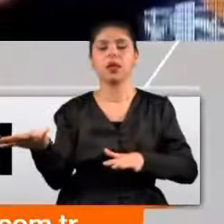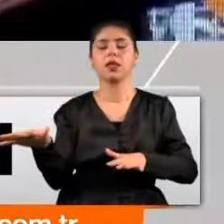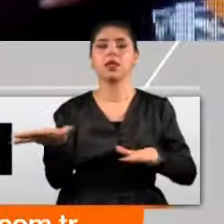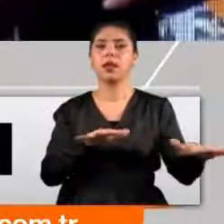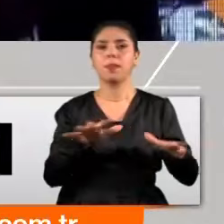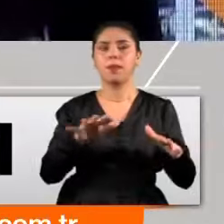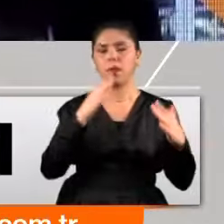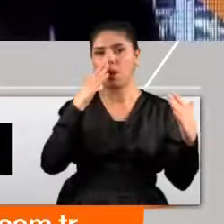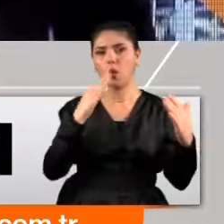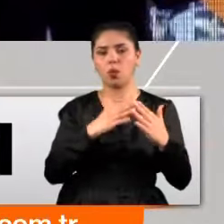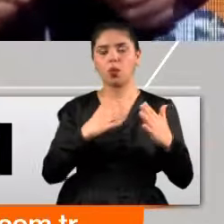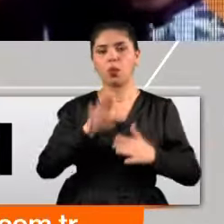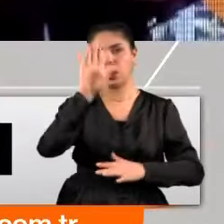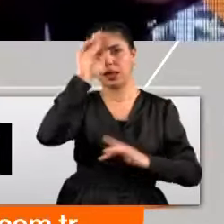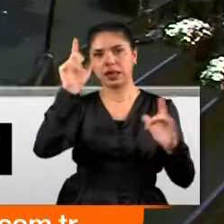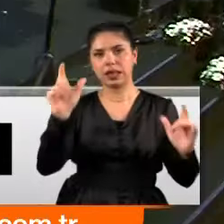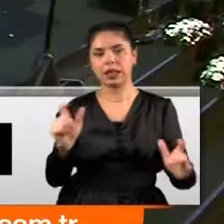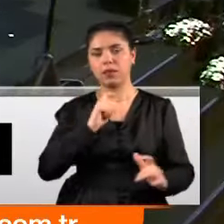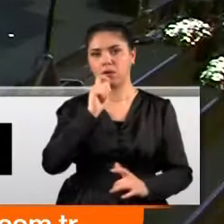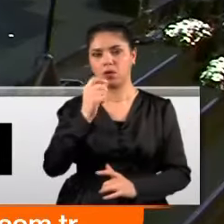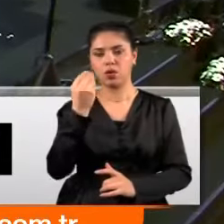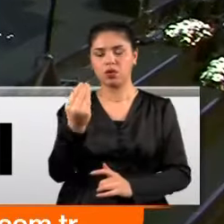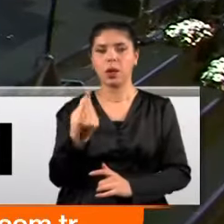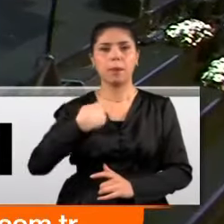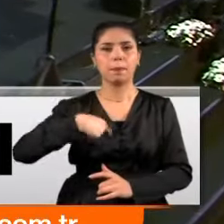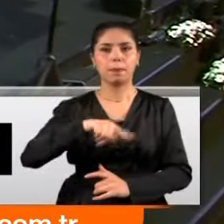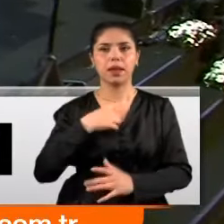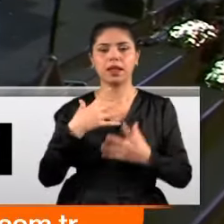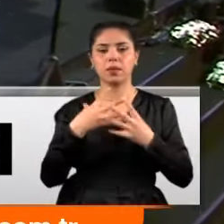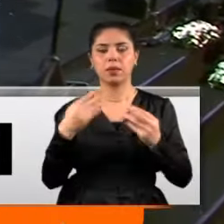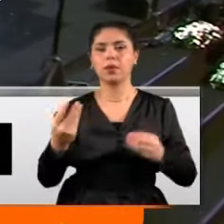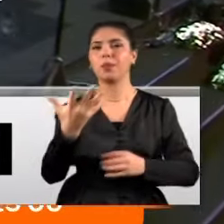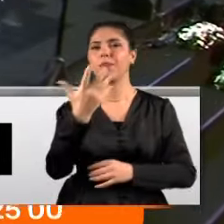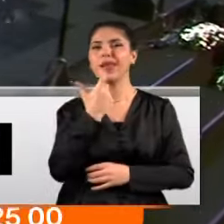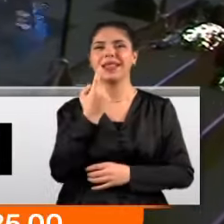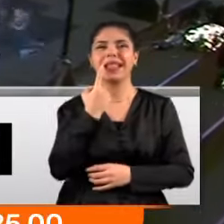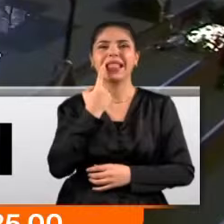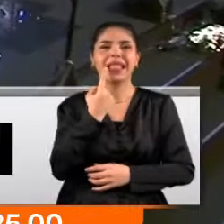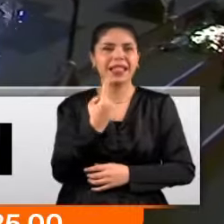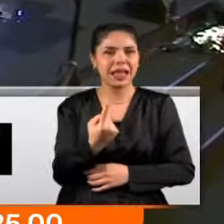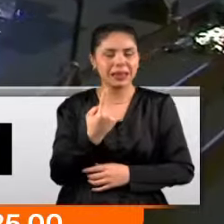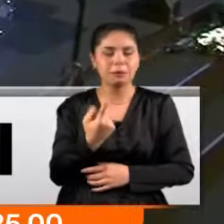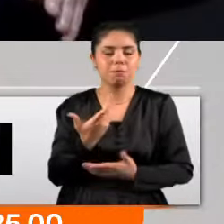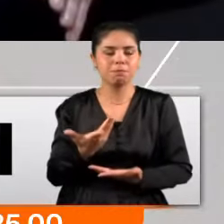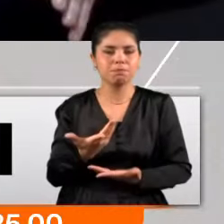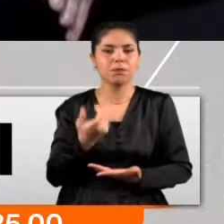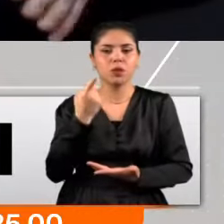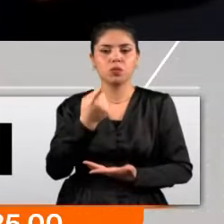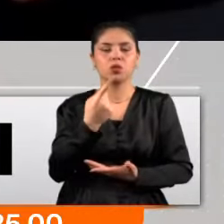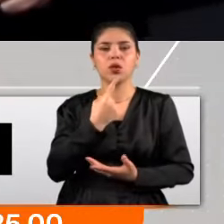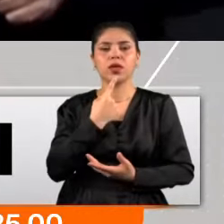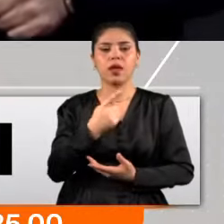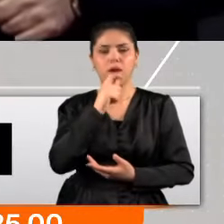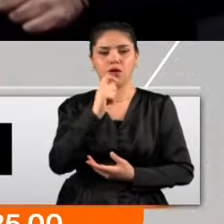dirençli bir İstanbul vaat ediyoruz. Bizim kayıp 5 yıl olarak tarif ettiğimiz durum işte budur.